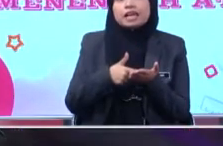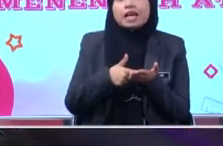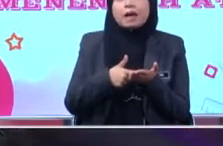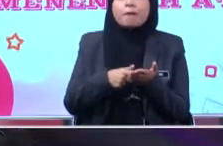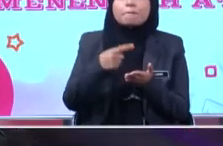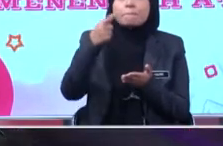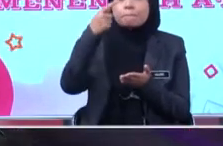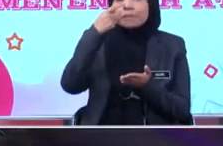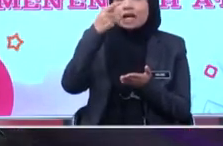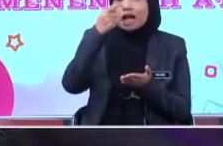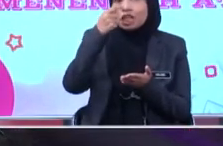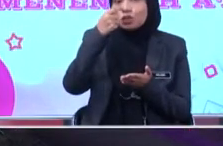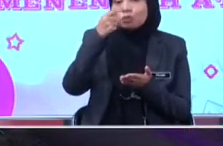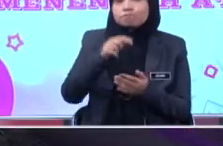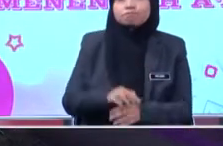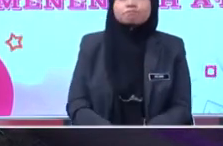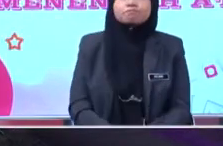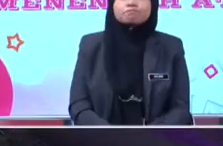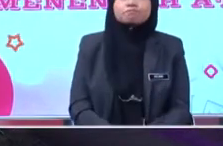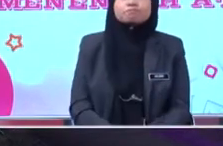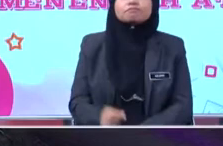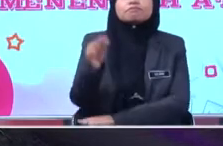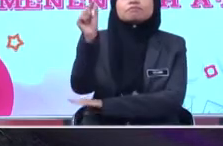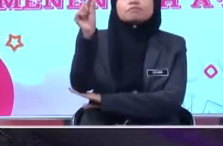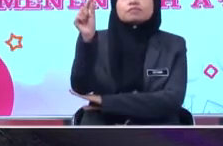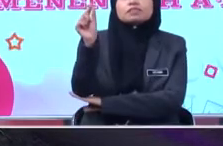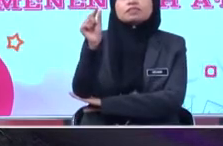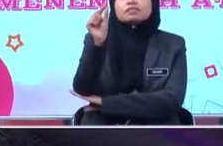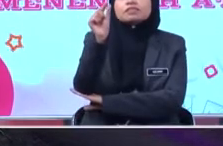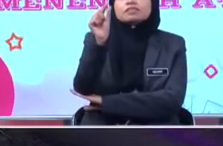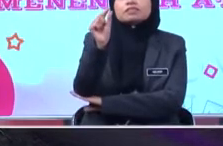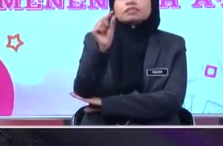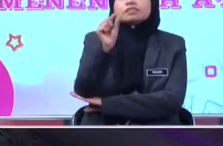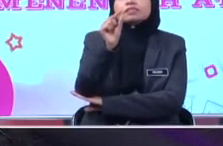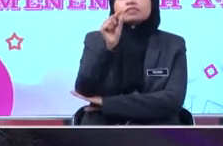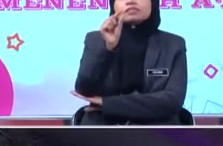Annisa ciske lillahi mafissamawati